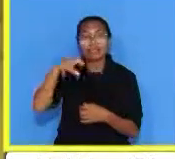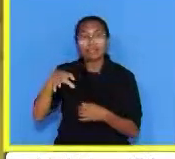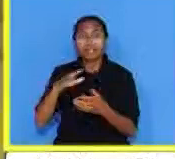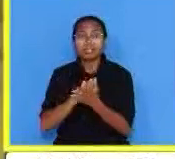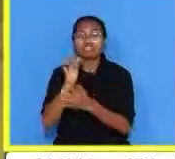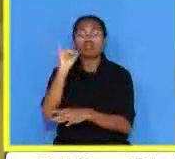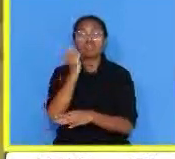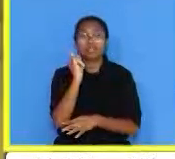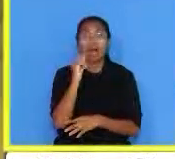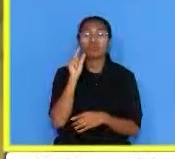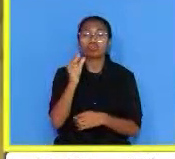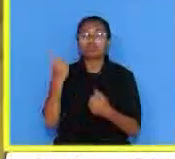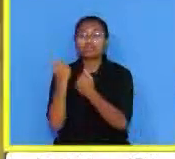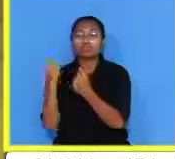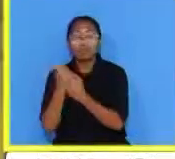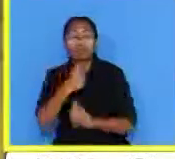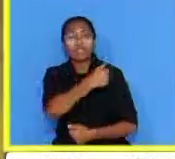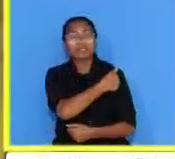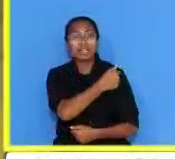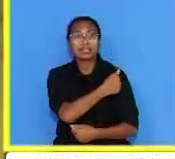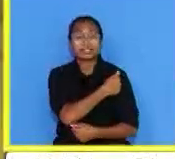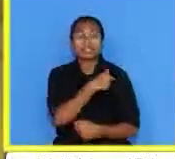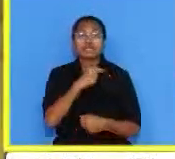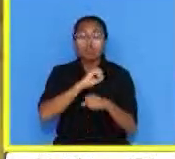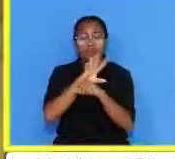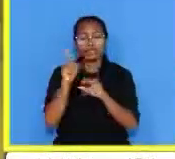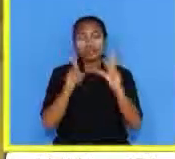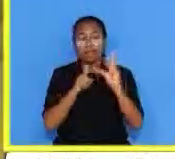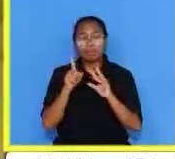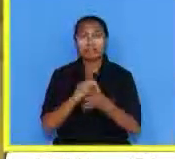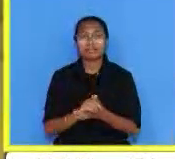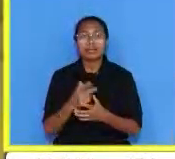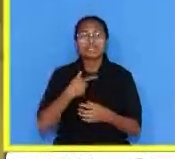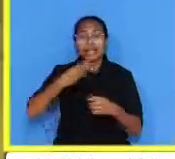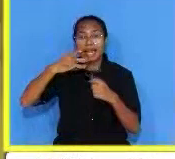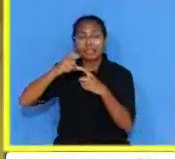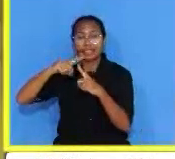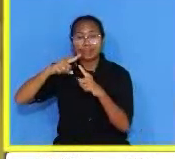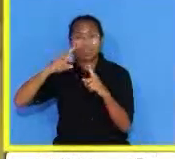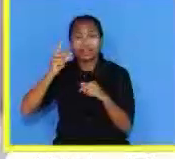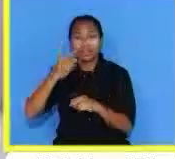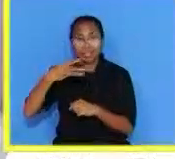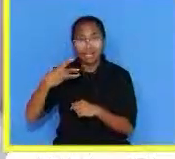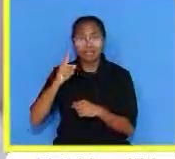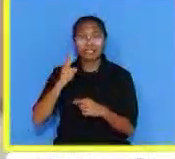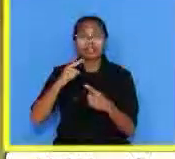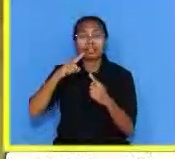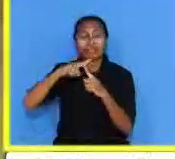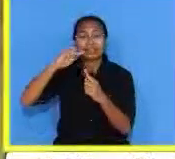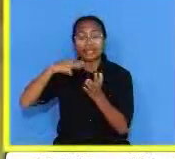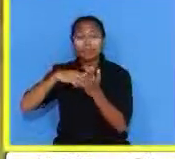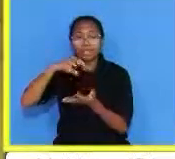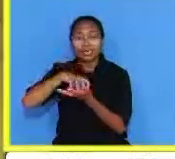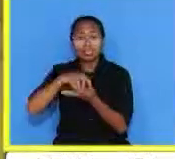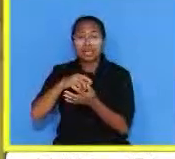Yogyakarta untuk mensukseskan vaksinasi di tengah pandemi COVID-19. Saya Esther Sibelan mewakili kerabat kerja yang bertugas pamit undur